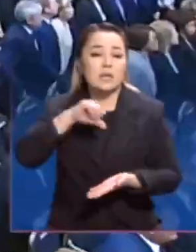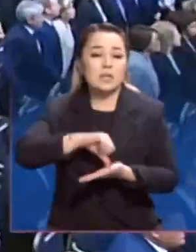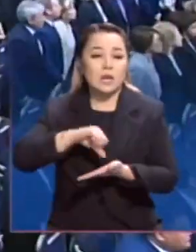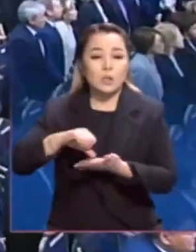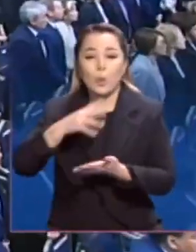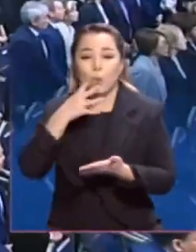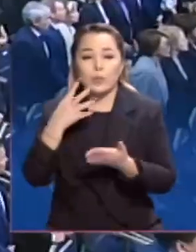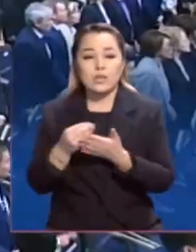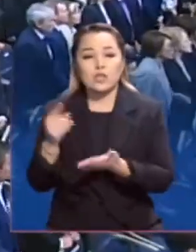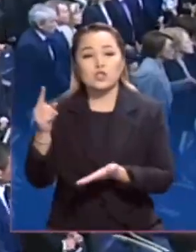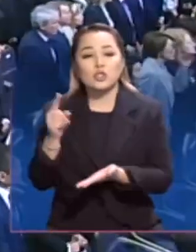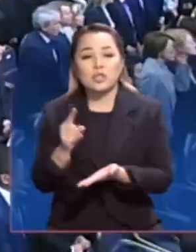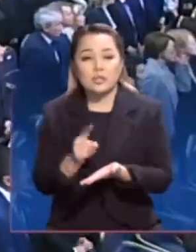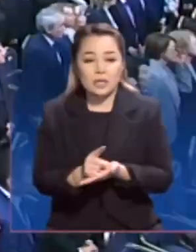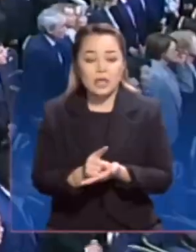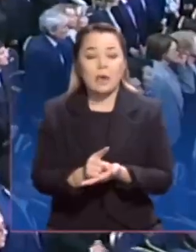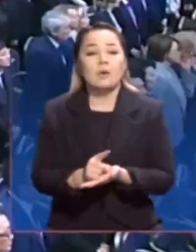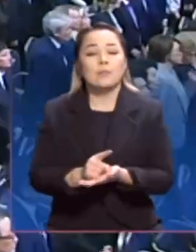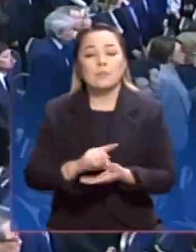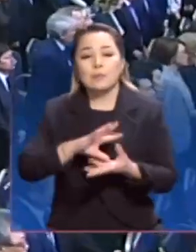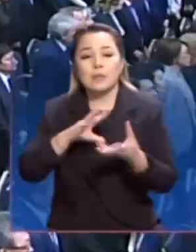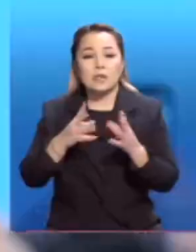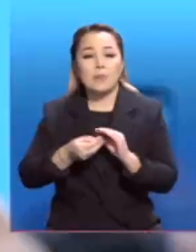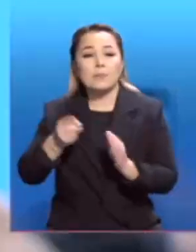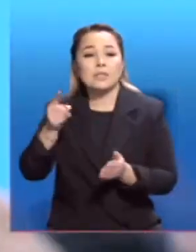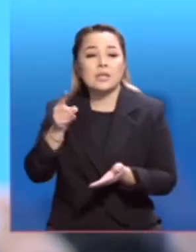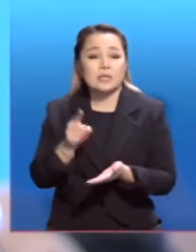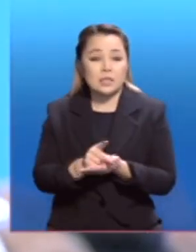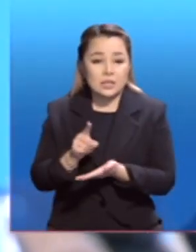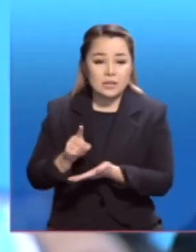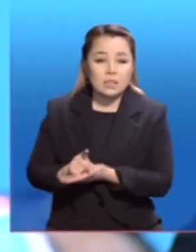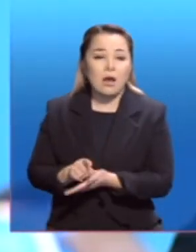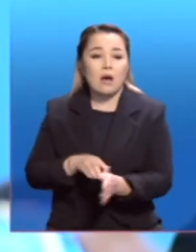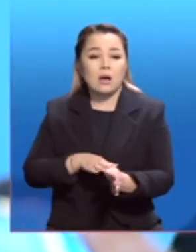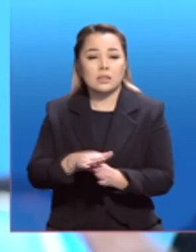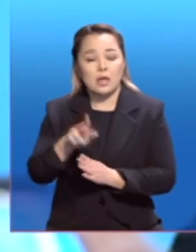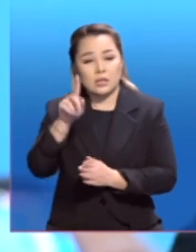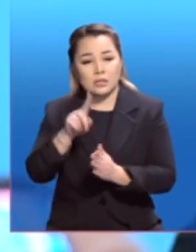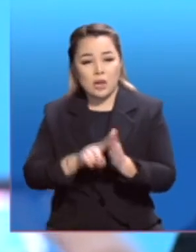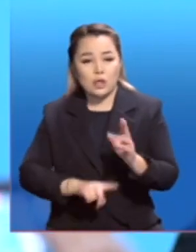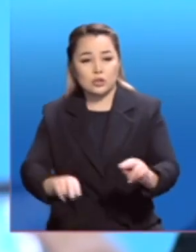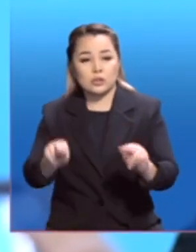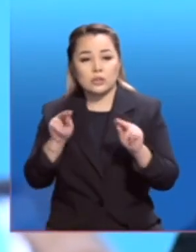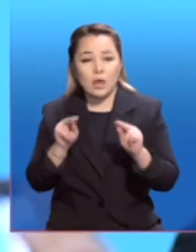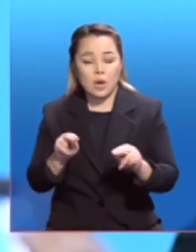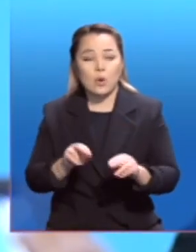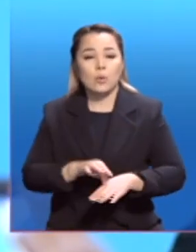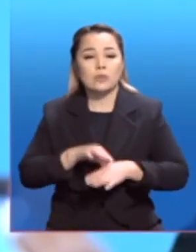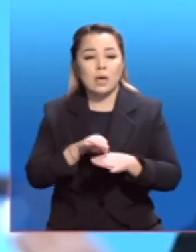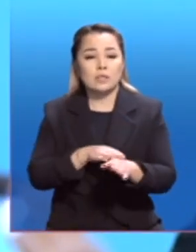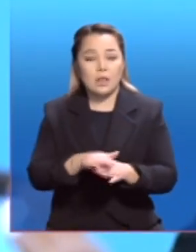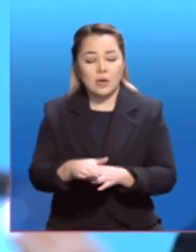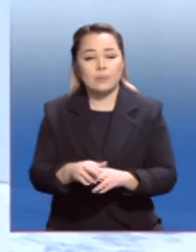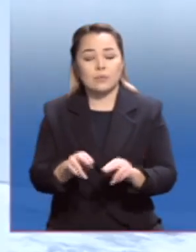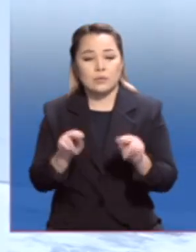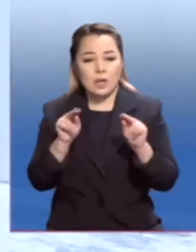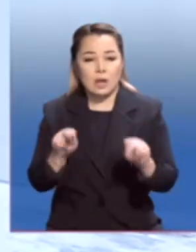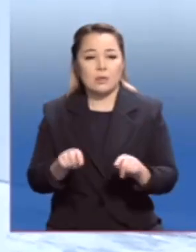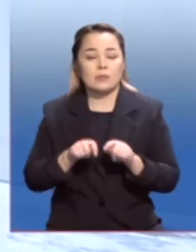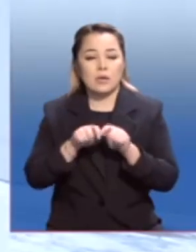өзіме жүктілген мәртебелі міндетін адал атқаруға салтанатты түрде ант